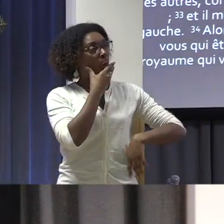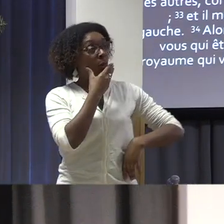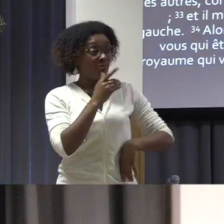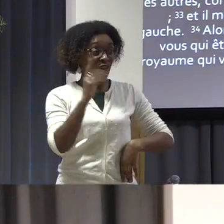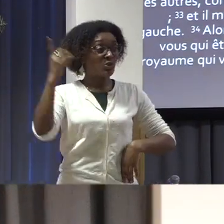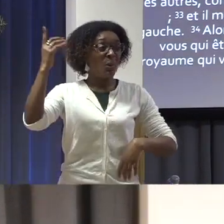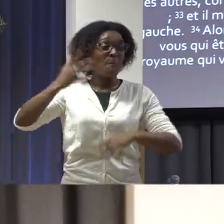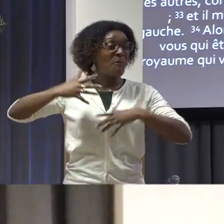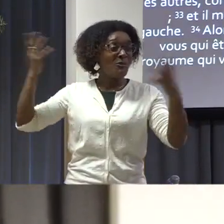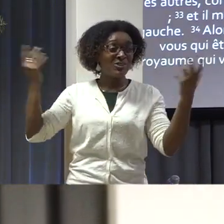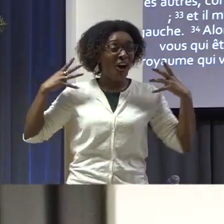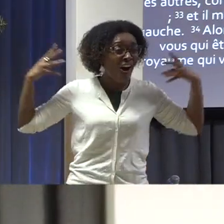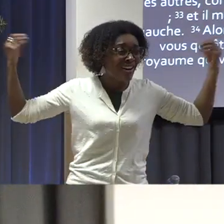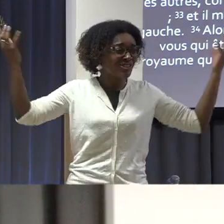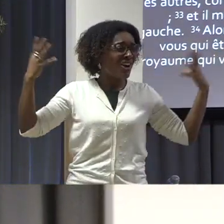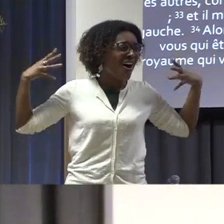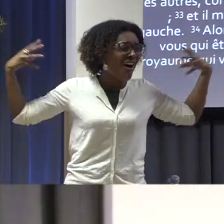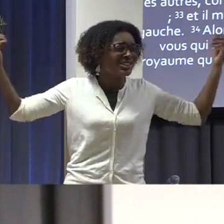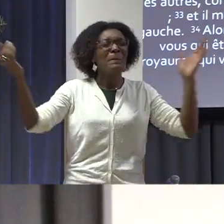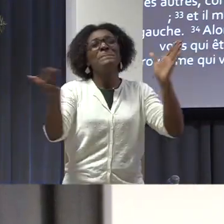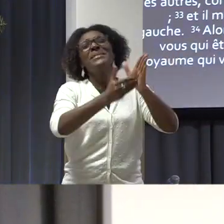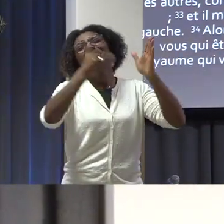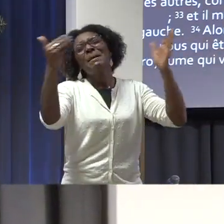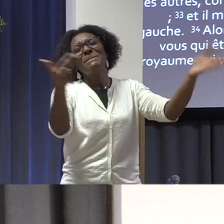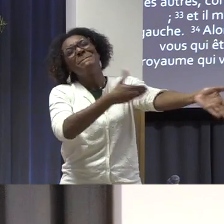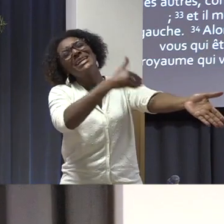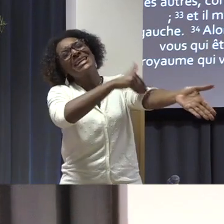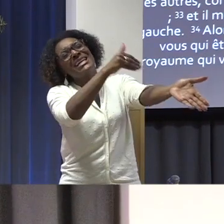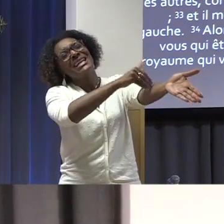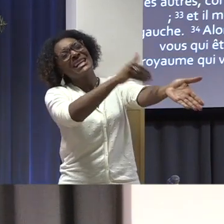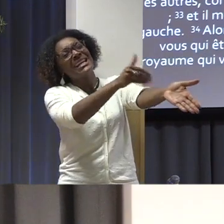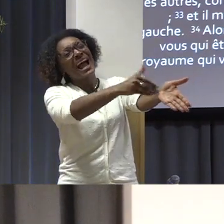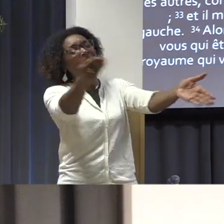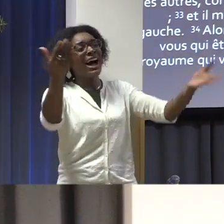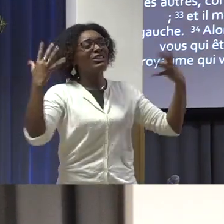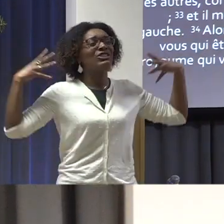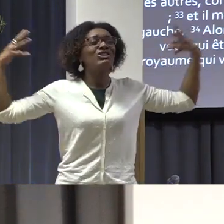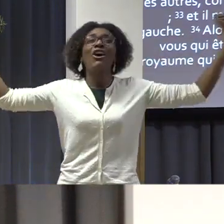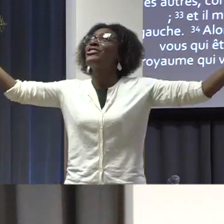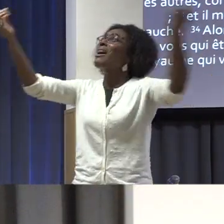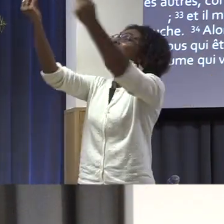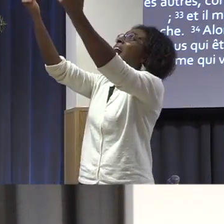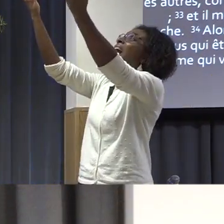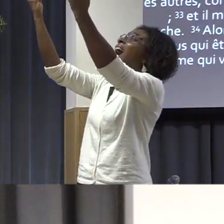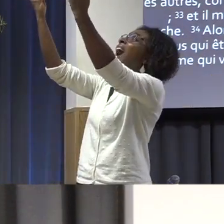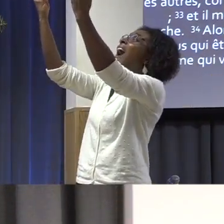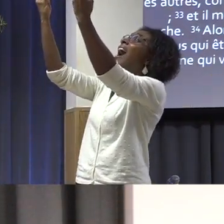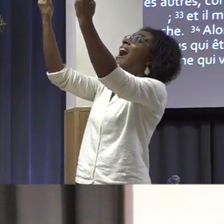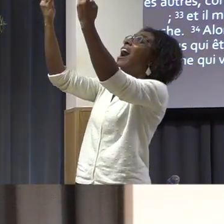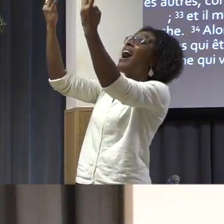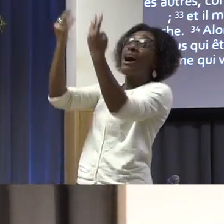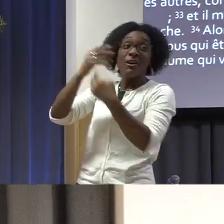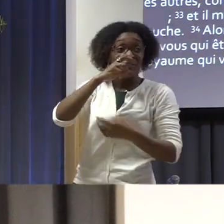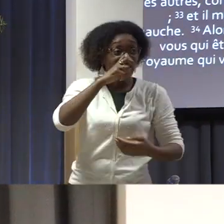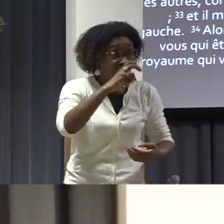d'ange des milliards et des milliards d'ange qui arrive avec lui tout ça pour te chercher